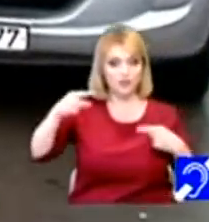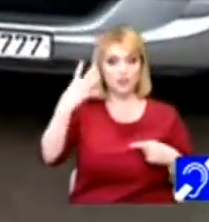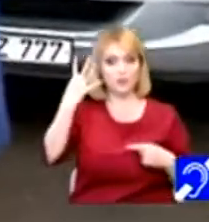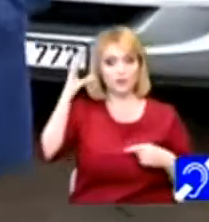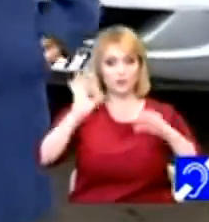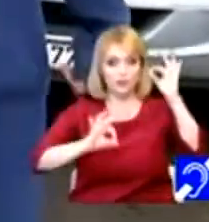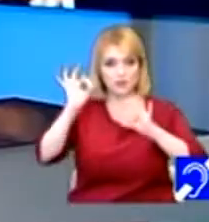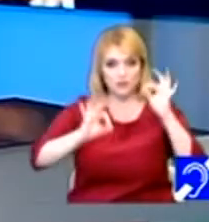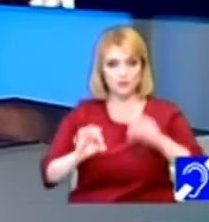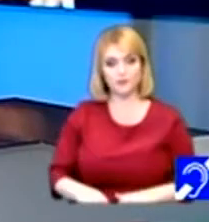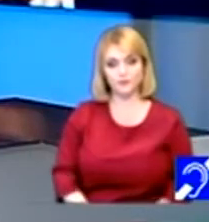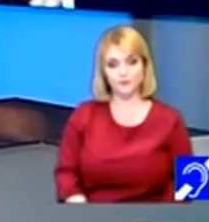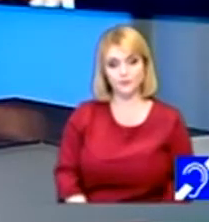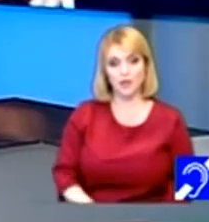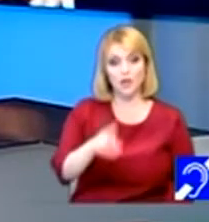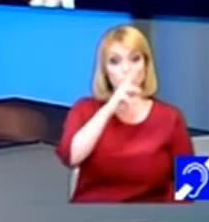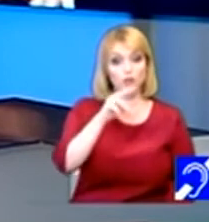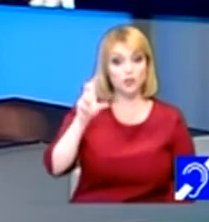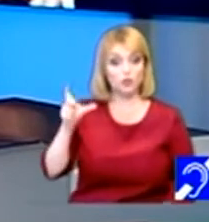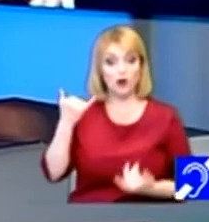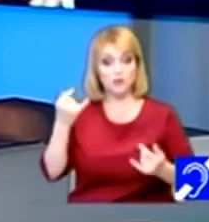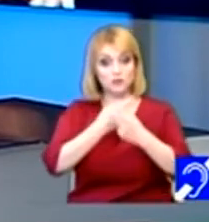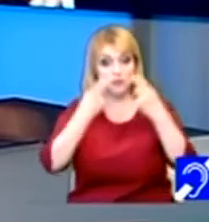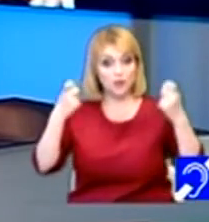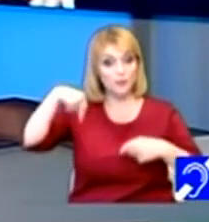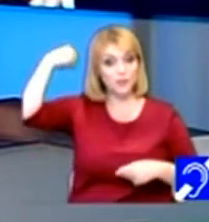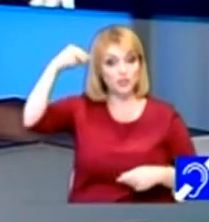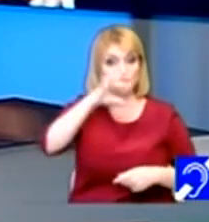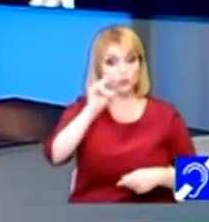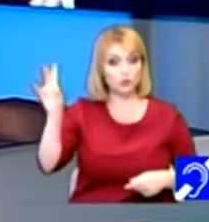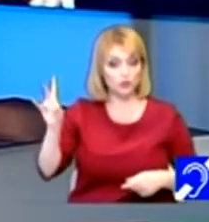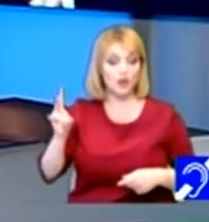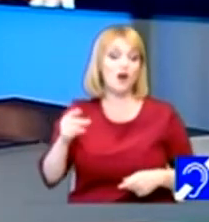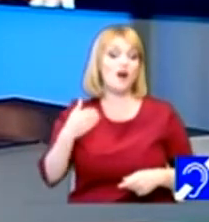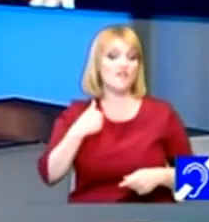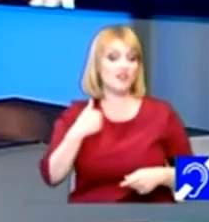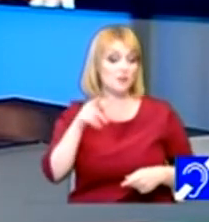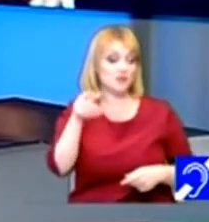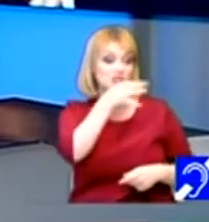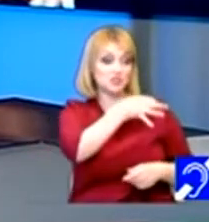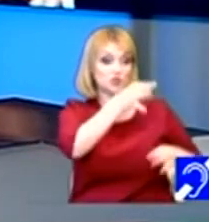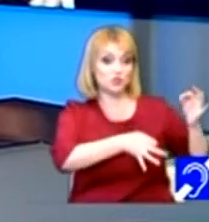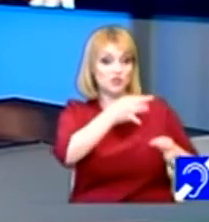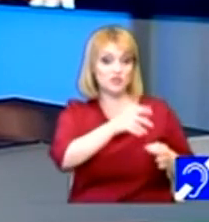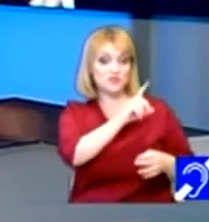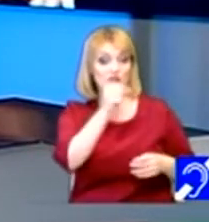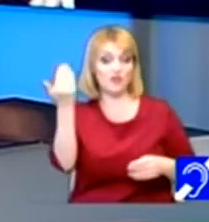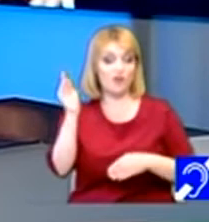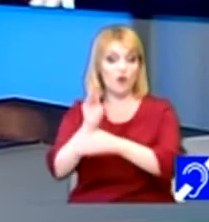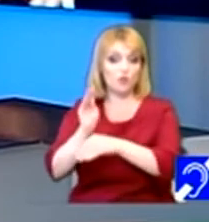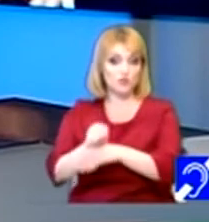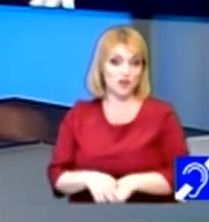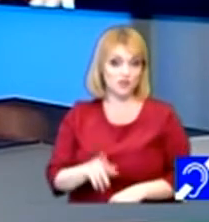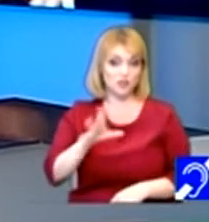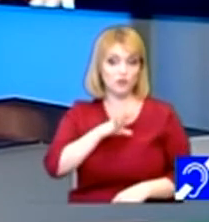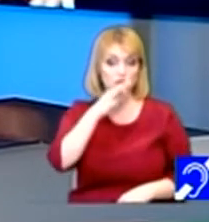4%. Dorin Chertoacă a anunțat astăzi că președintele Igor Dodon ar vrea să-l dea în judecată pentru afirmațiile pe care le-a făcut la